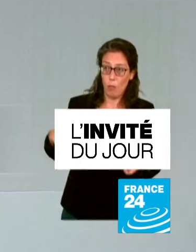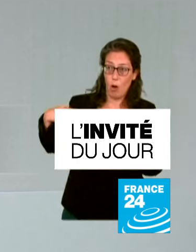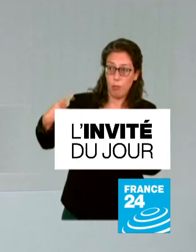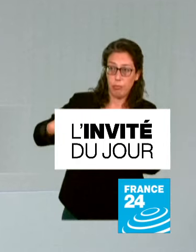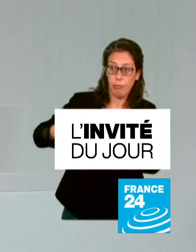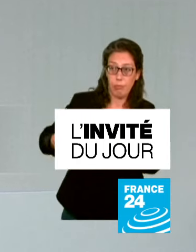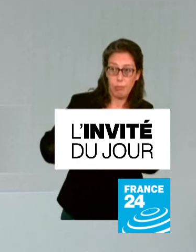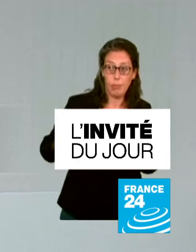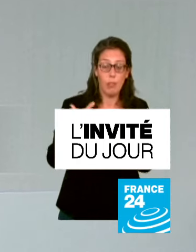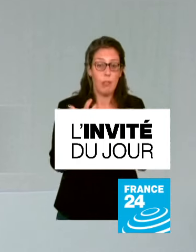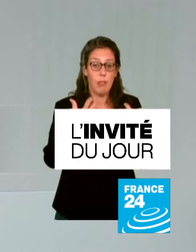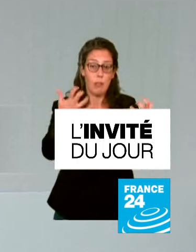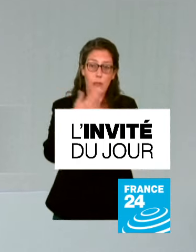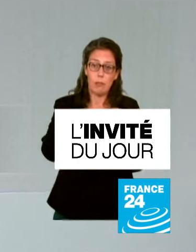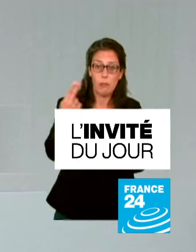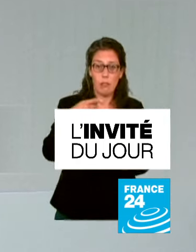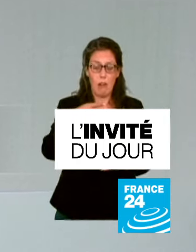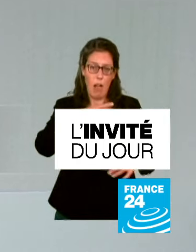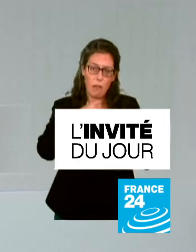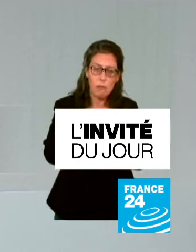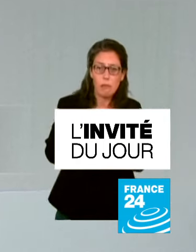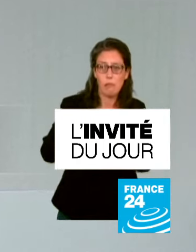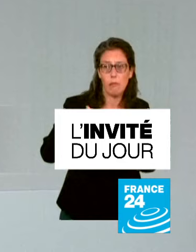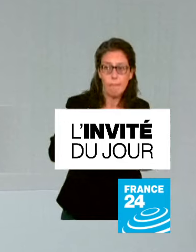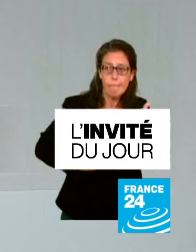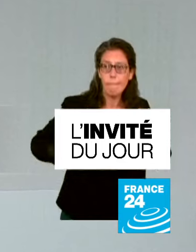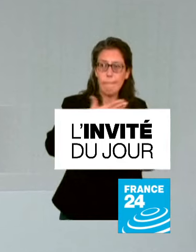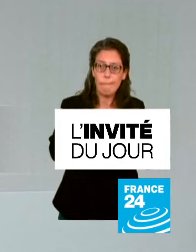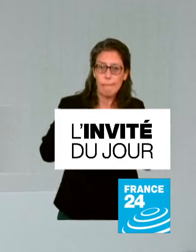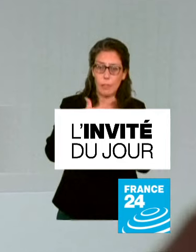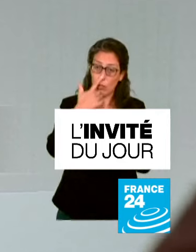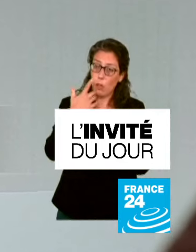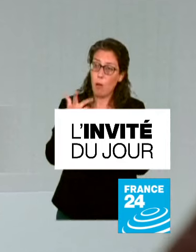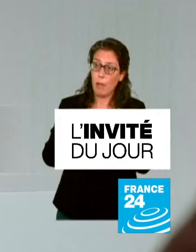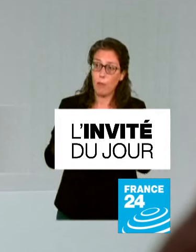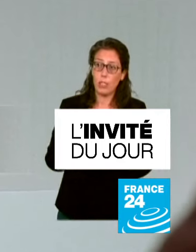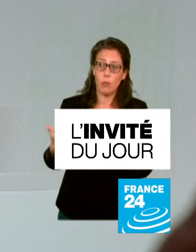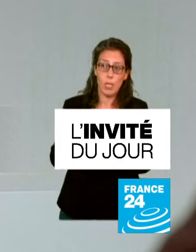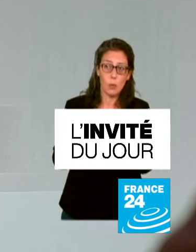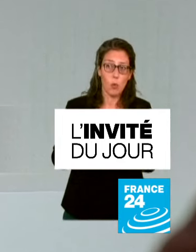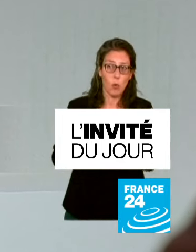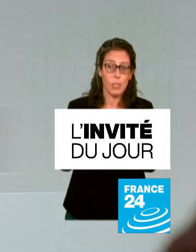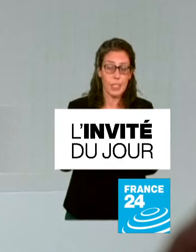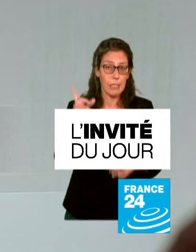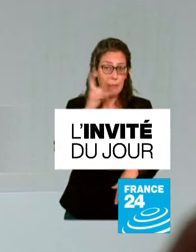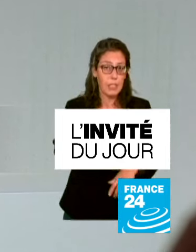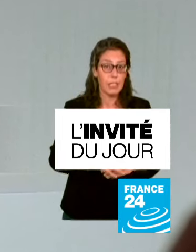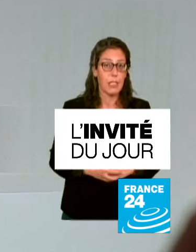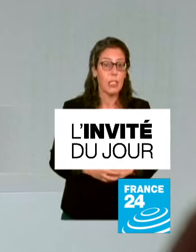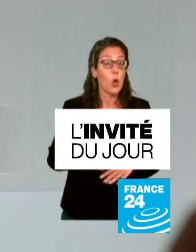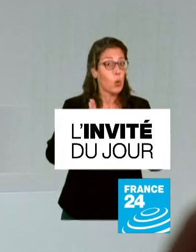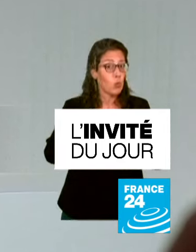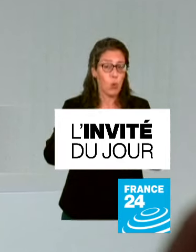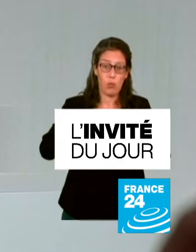On sait qu'il y a un rejet personnel d'Emmanuel Macron, à tort ou à raison, mais une majorité de Français n'aiment plus ou n'ont jamais vraiment